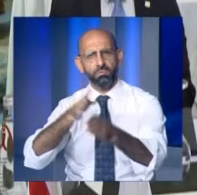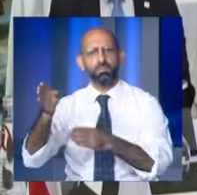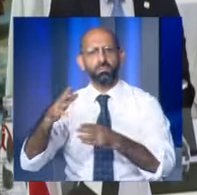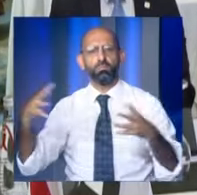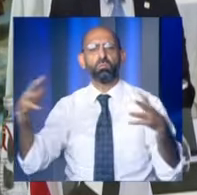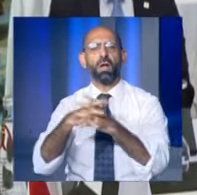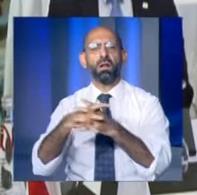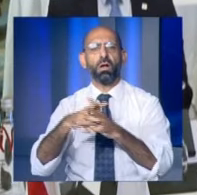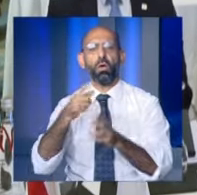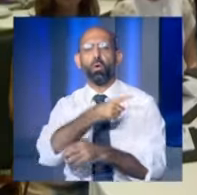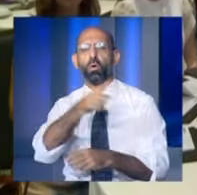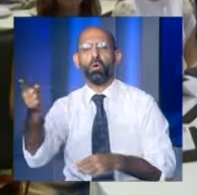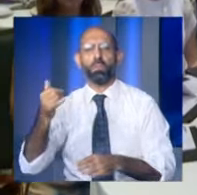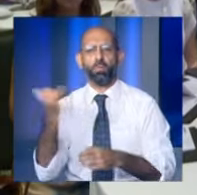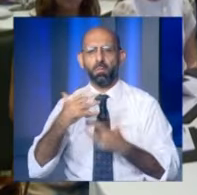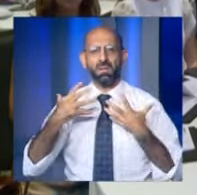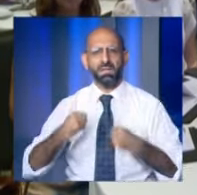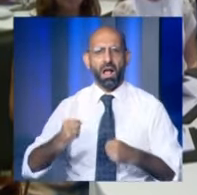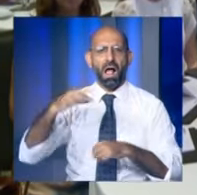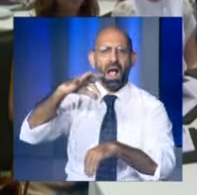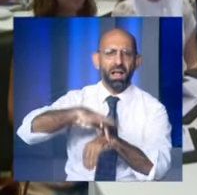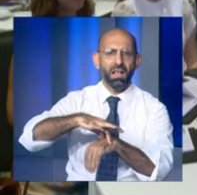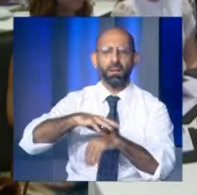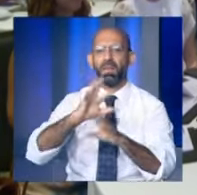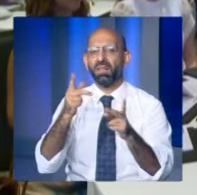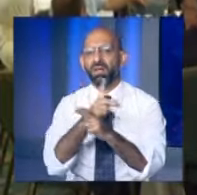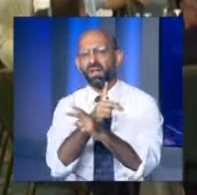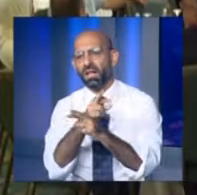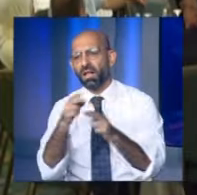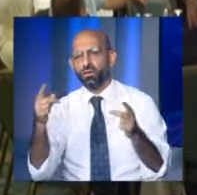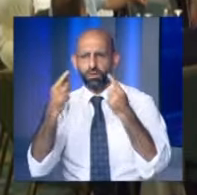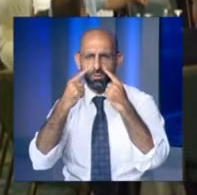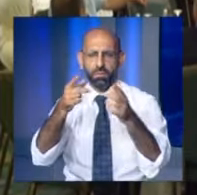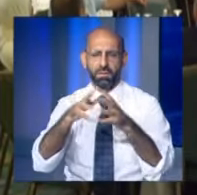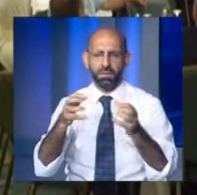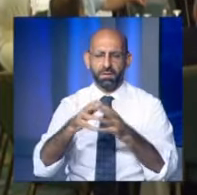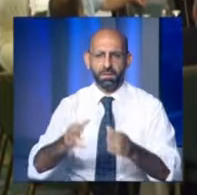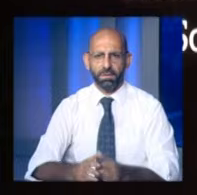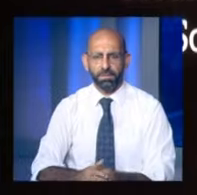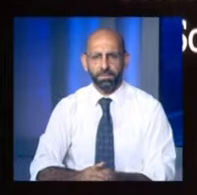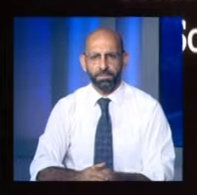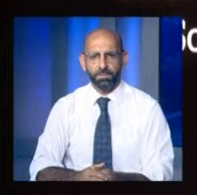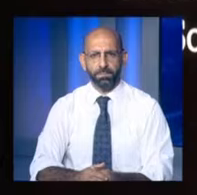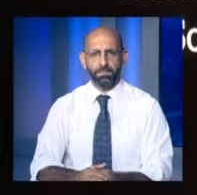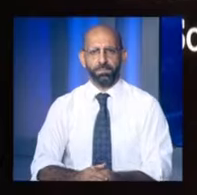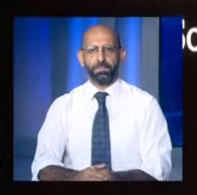الدكتور فراس الأبيض وحضوره ومشاركة أركان القطاعين الصحي والطبي والاستشفائي وشخصيات.